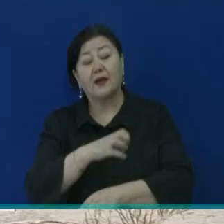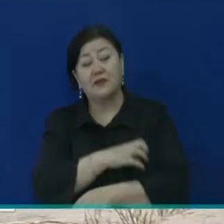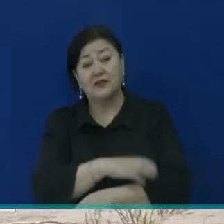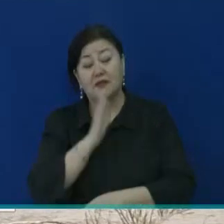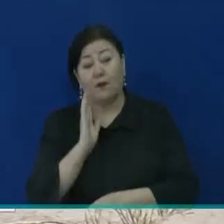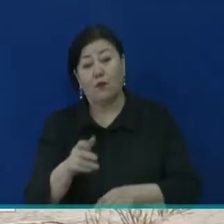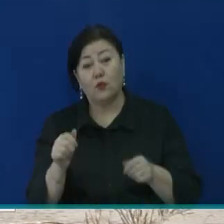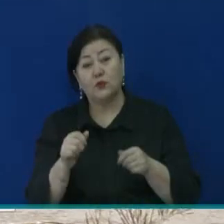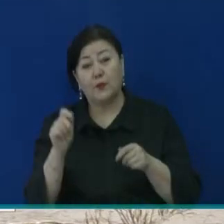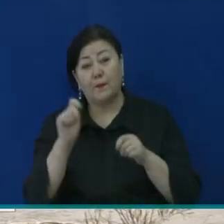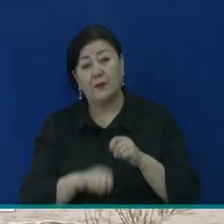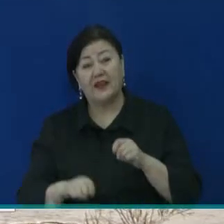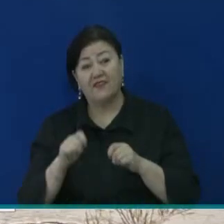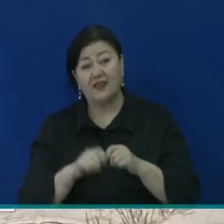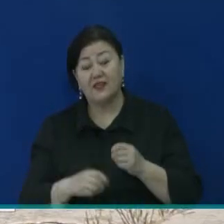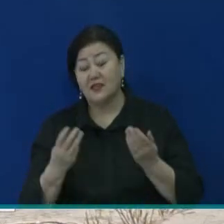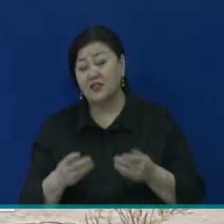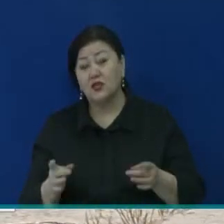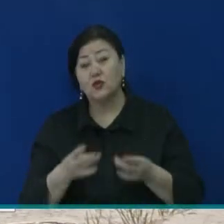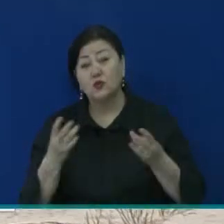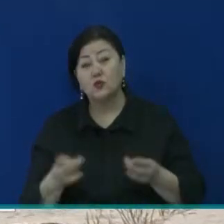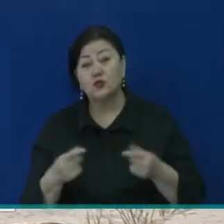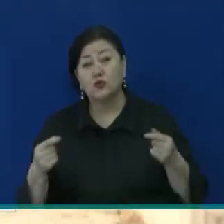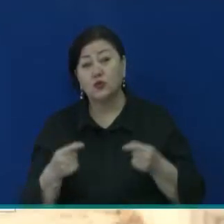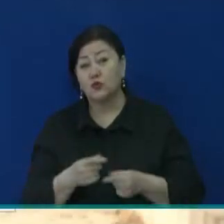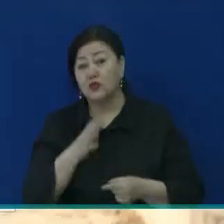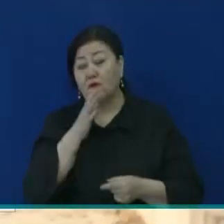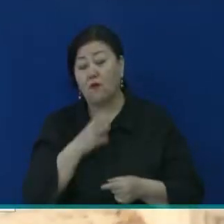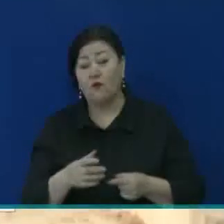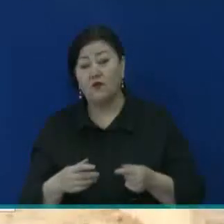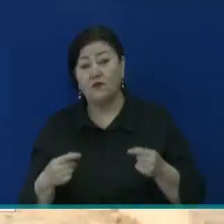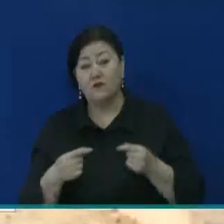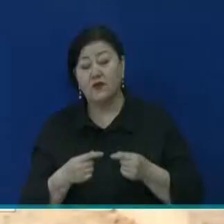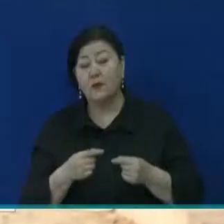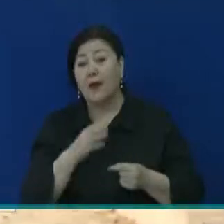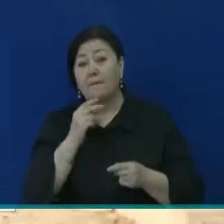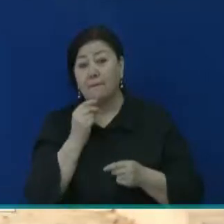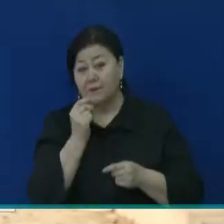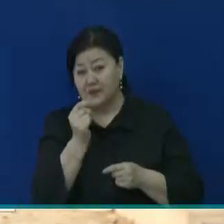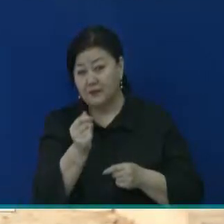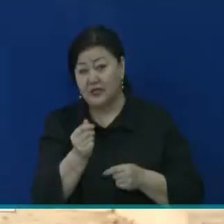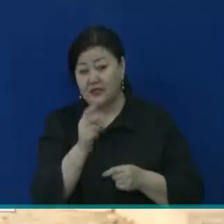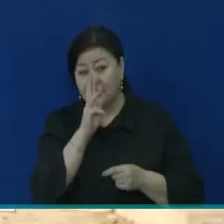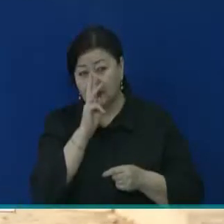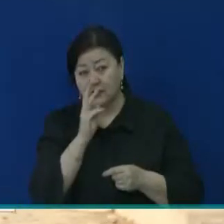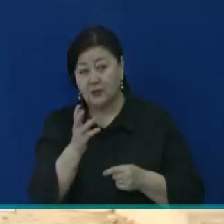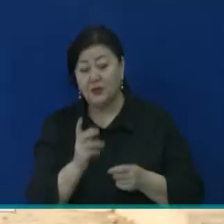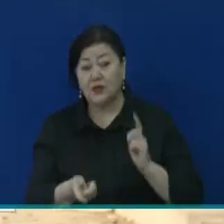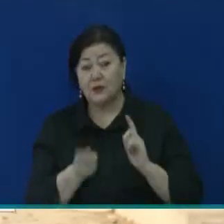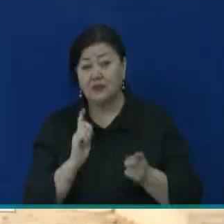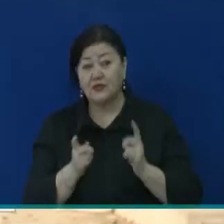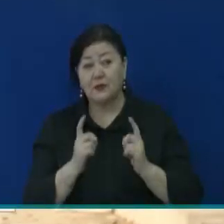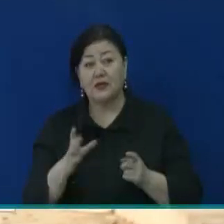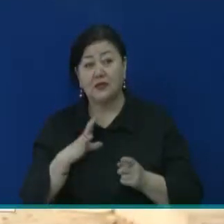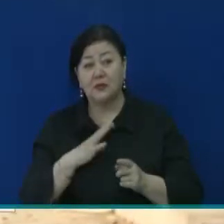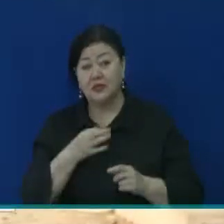ішінде кәсіпорындардың жұмысшыларға жалақыны уақытында төлемеу мәселелері де бар. Осыған байланысты өңірлік үш жақты комиссияның отырысында қаралған және